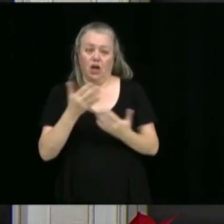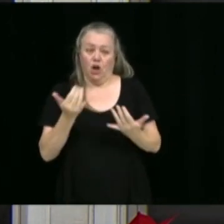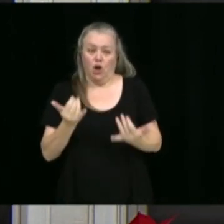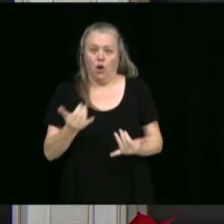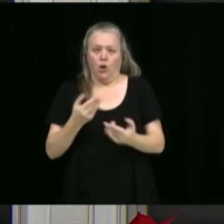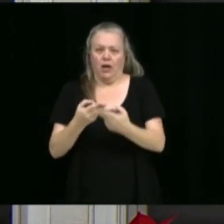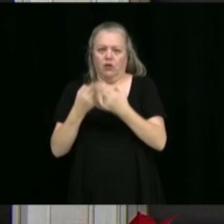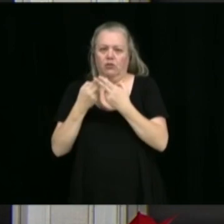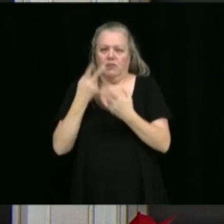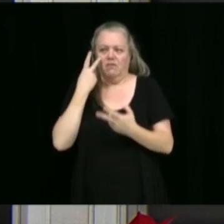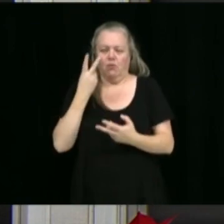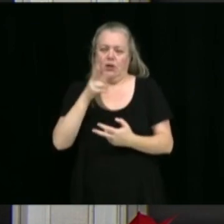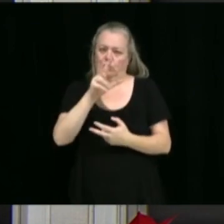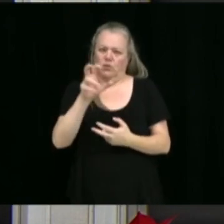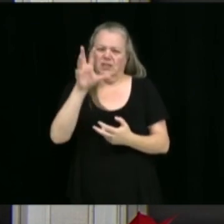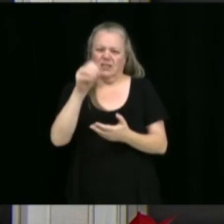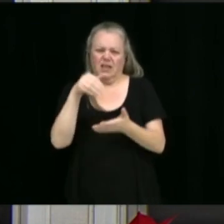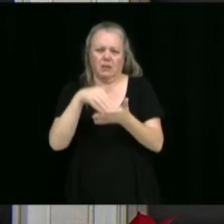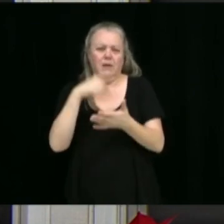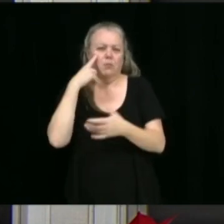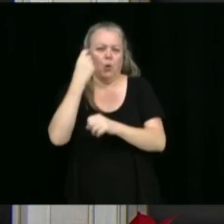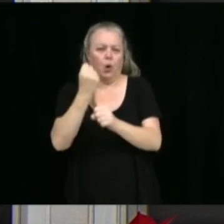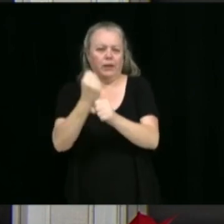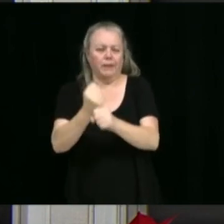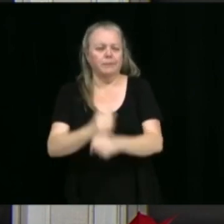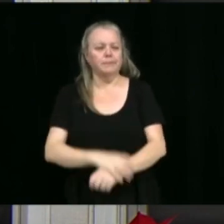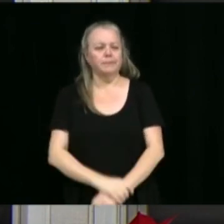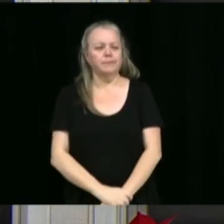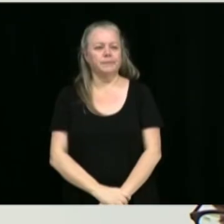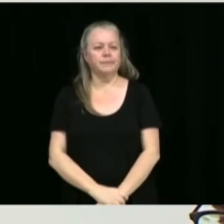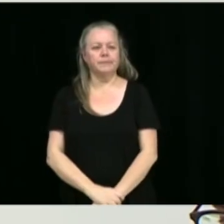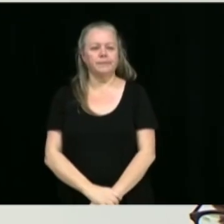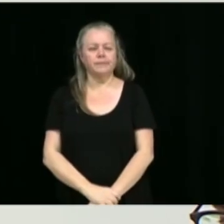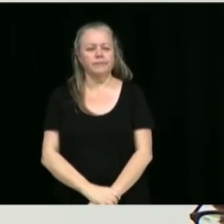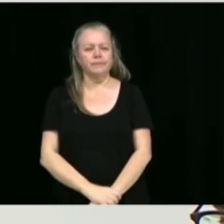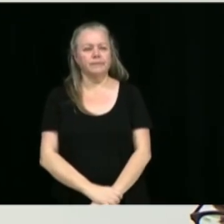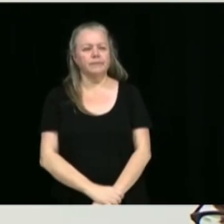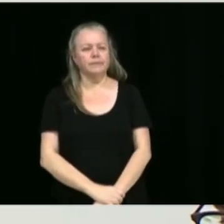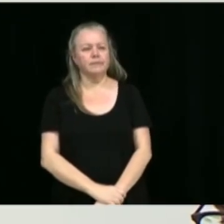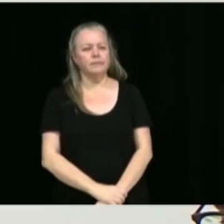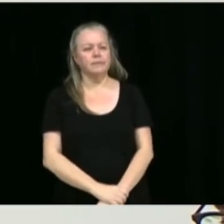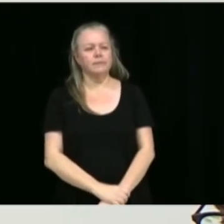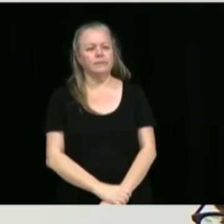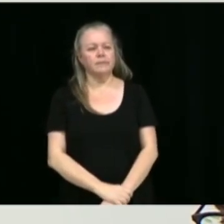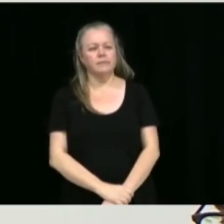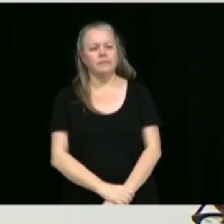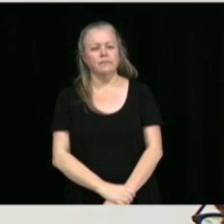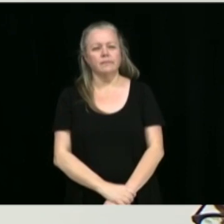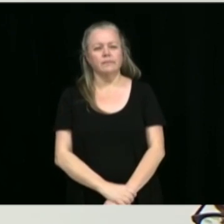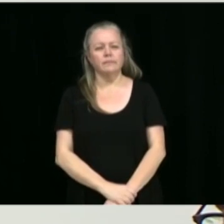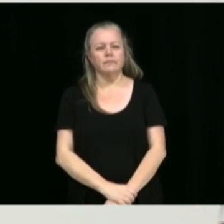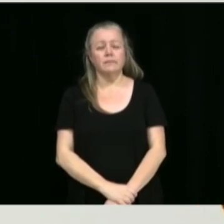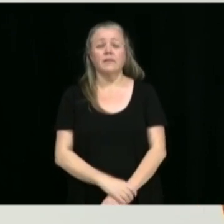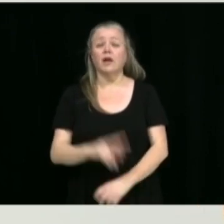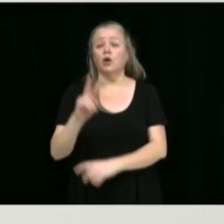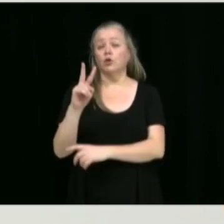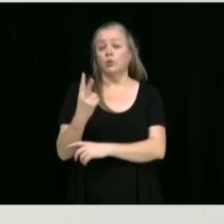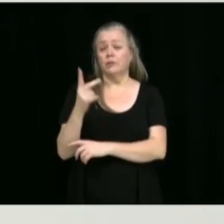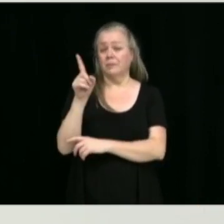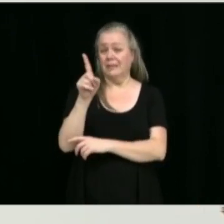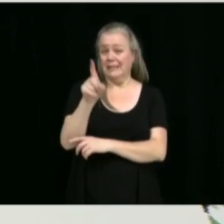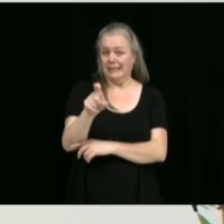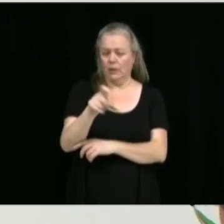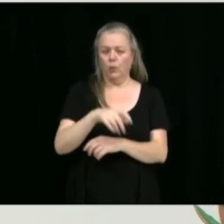des bénéfices, là, 350 000 $ par année. Merci beaucoup. Une deuxième